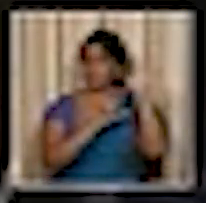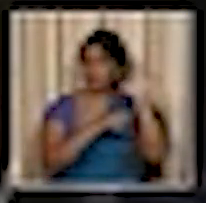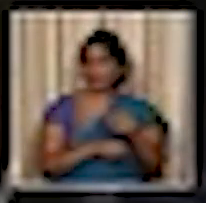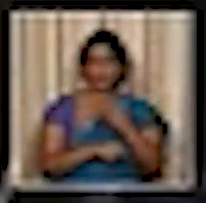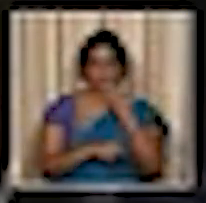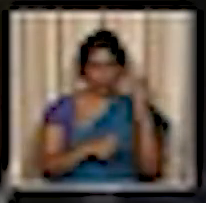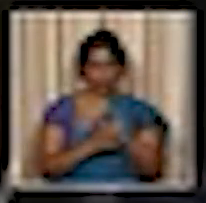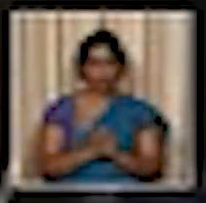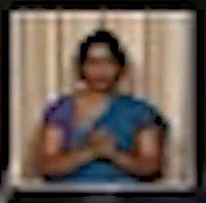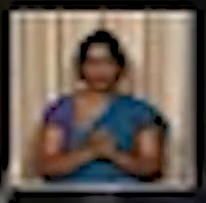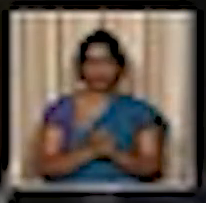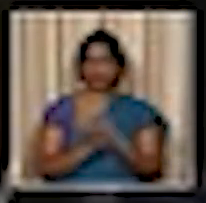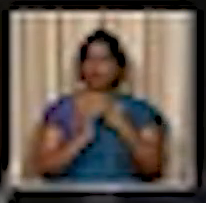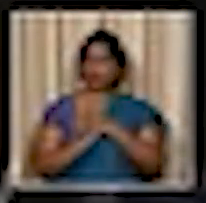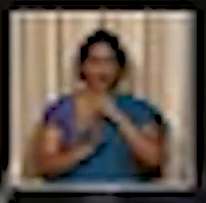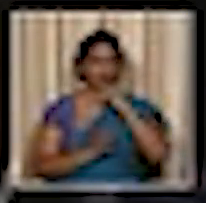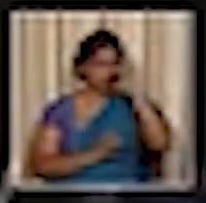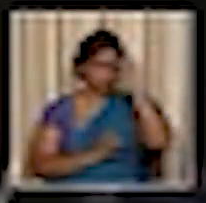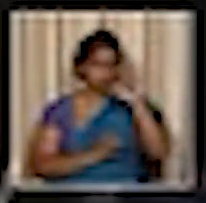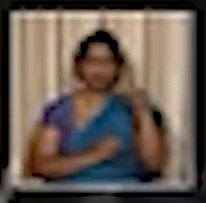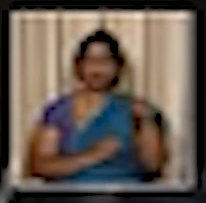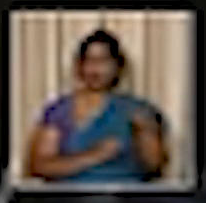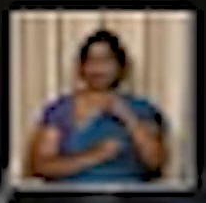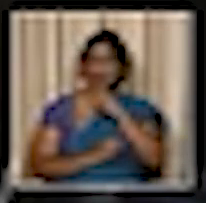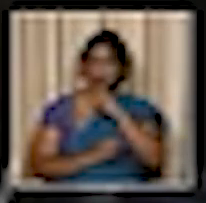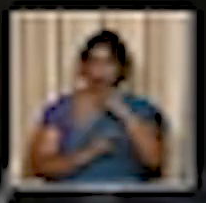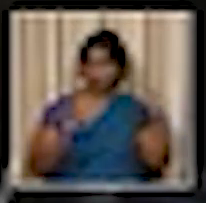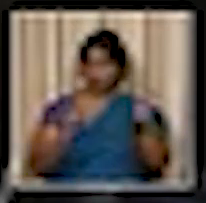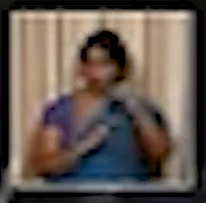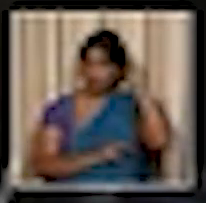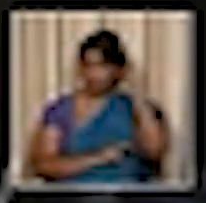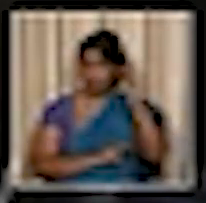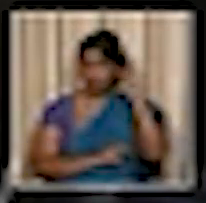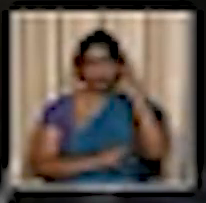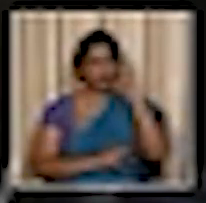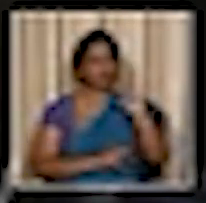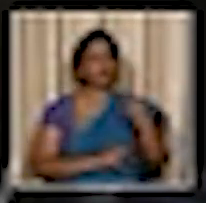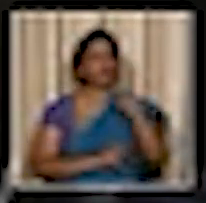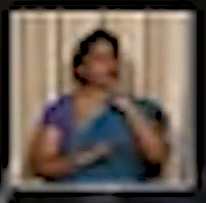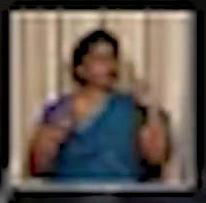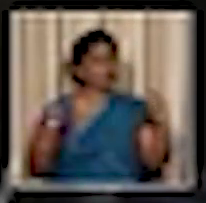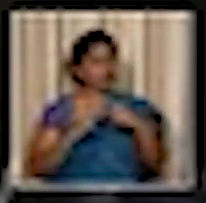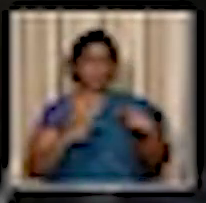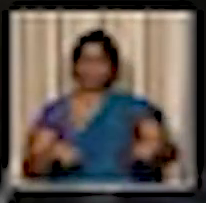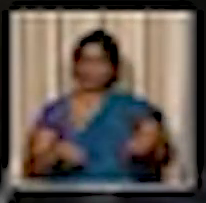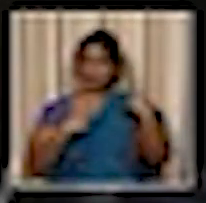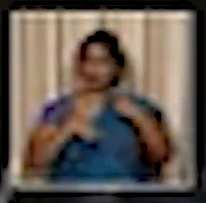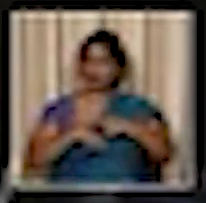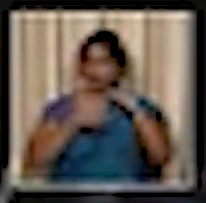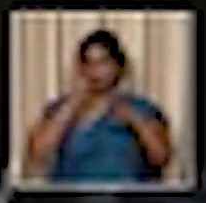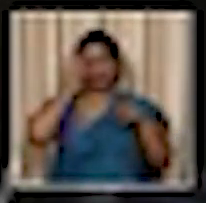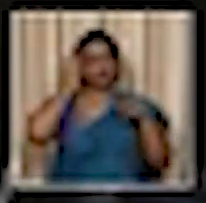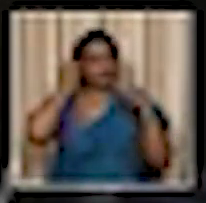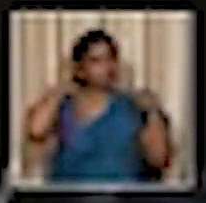හැකියාව ලැබිලා තිබෙන්නේ. ගරු කථානායකතුමනි, අධිකරණයට අපහාස වීම සම්බන්ධව අධිකරණයේ අභියෝග ඇති වෙච්ච